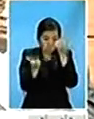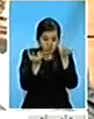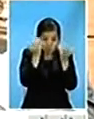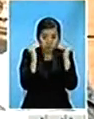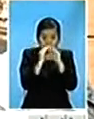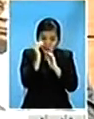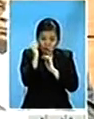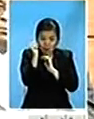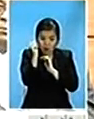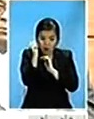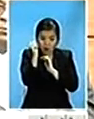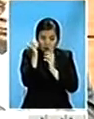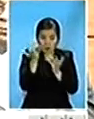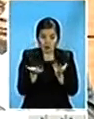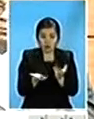ชน